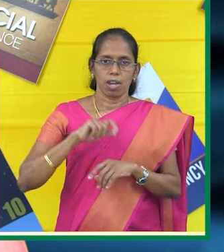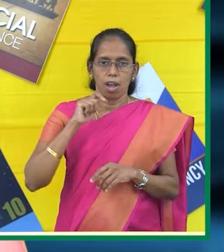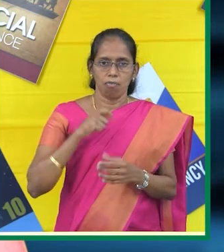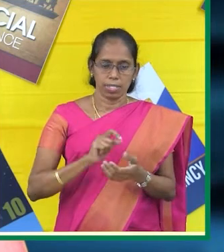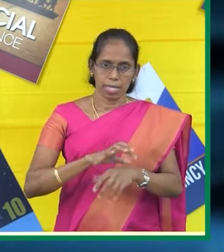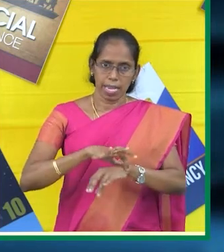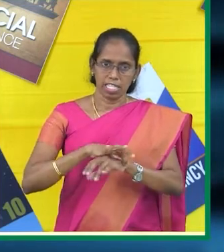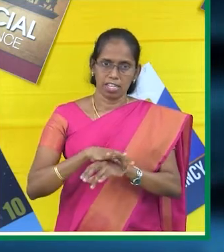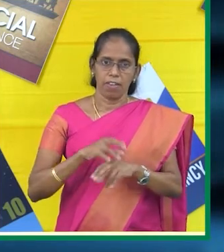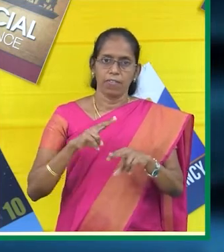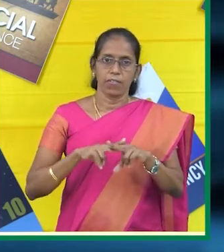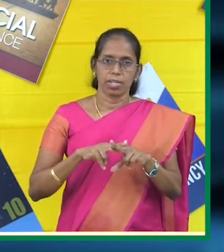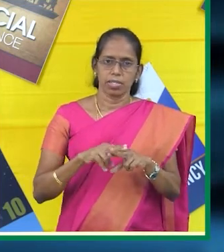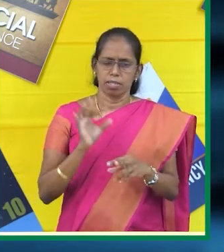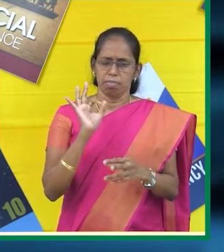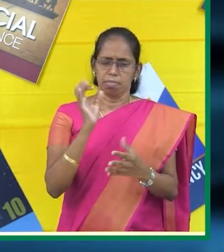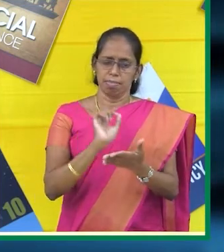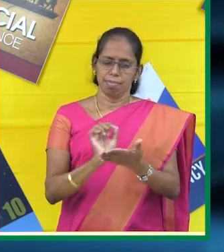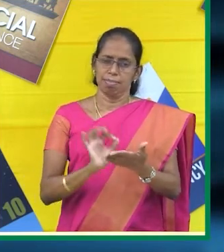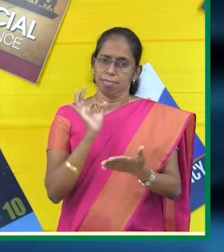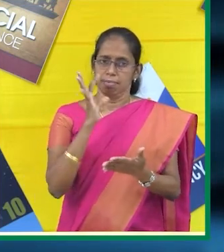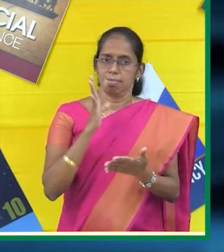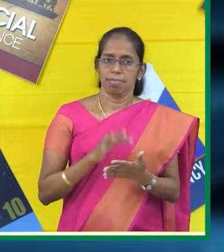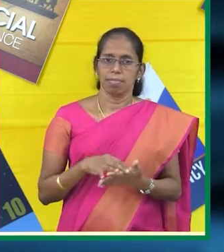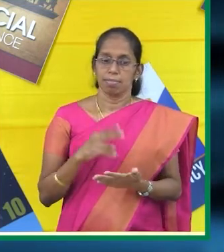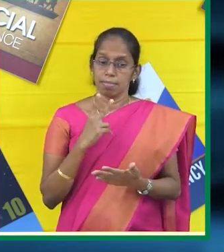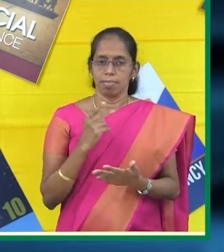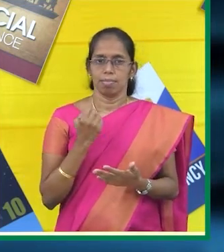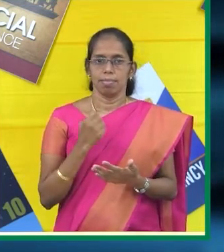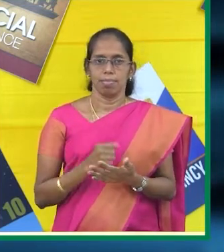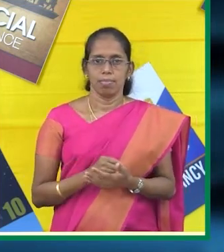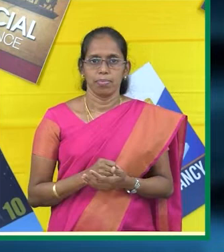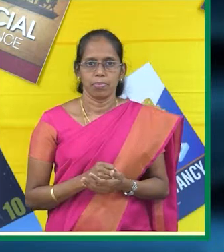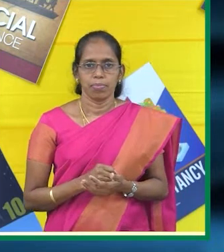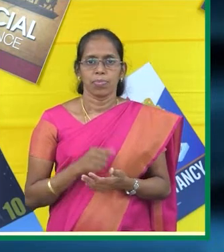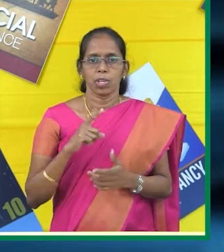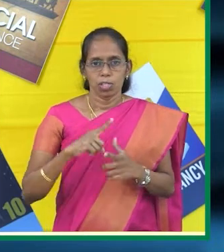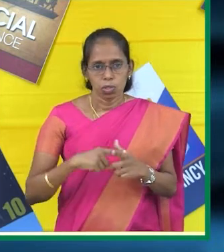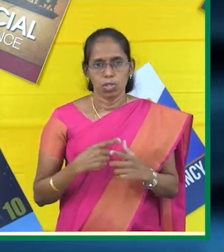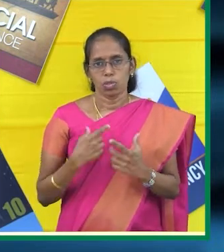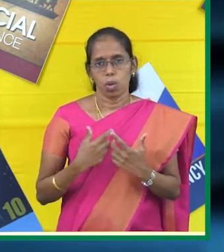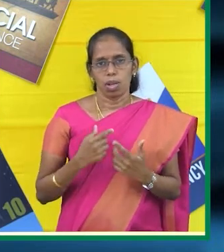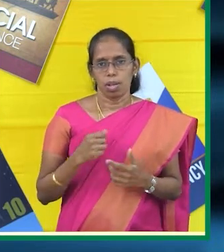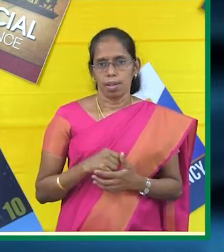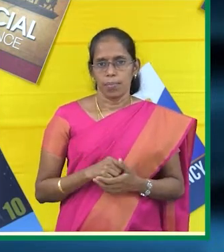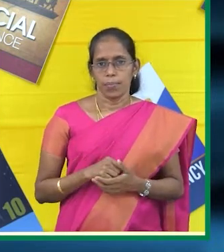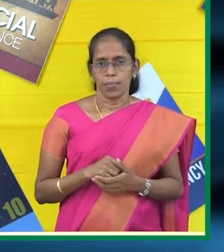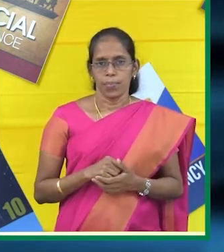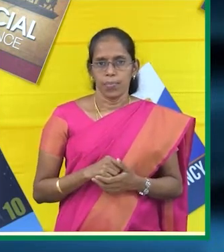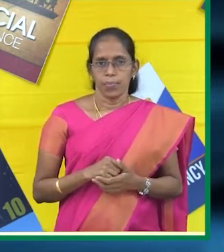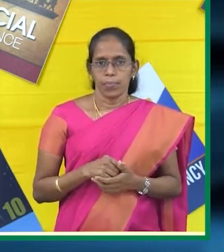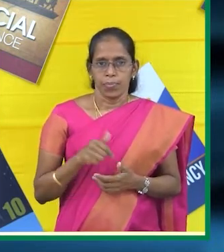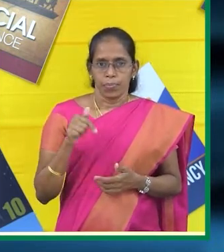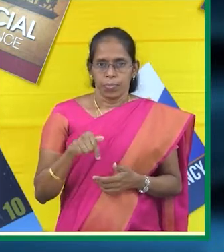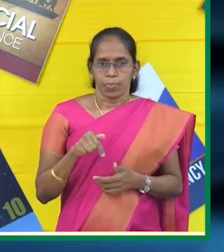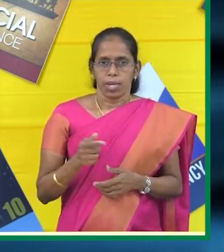சயின்ஸ் ஃபிக்ஷன் சிறப்புமிக்க ஒரு எழுத்தாளராக நாம் கண்முன்னே தோன்றுகிறார். அப்படிப்பட்ட ஜூல்ஸ் வர்ன் அவர்களுடைய